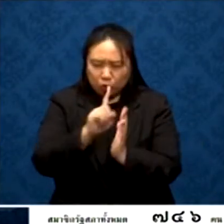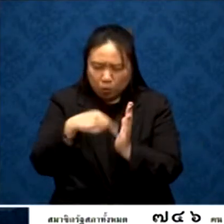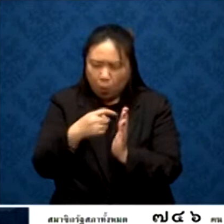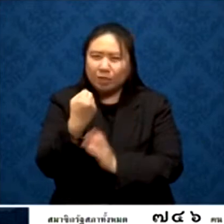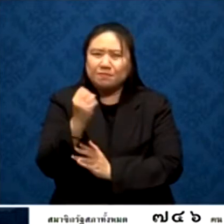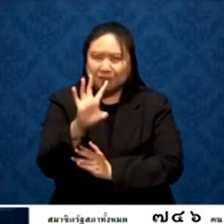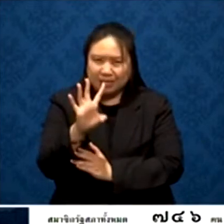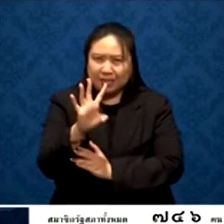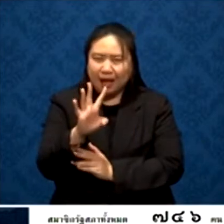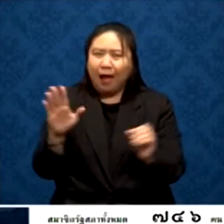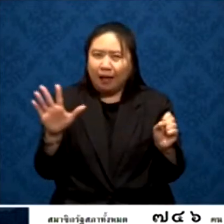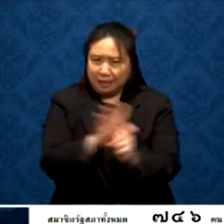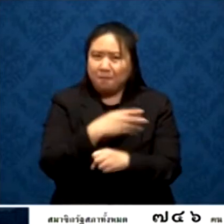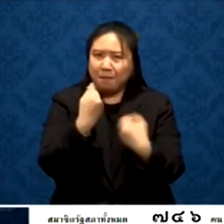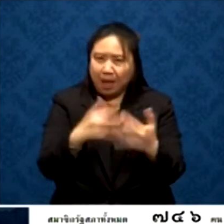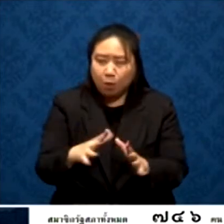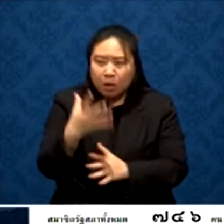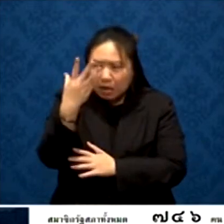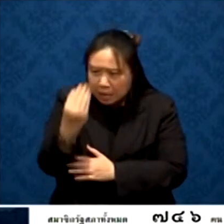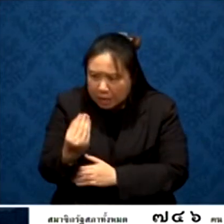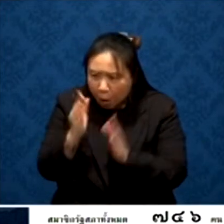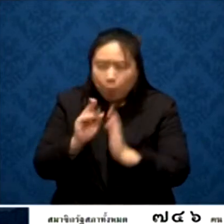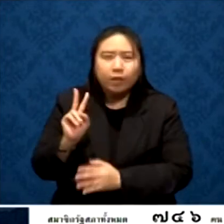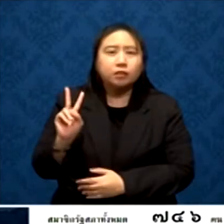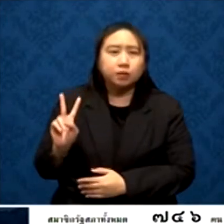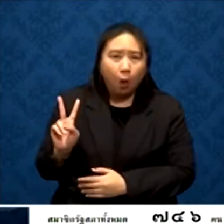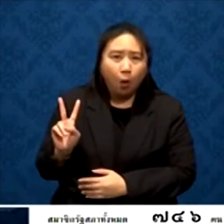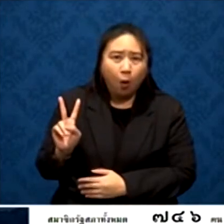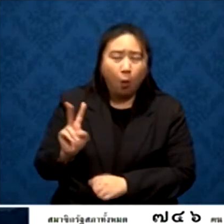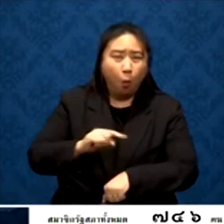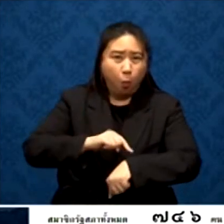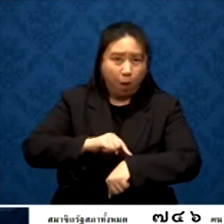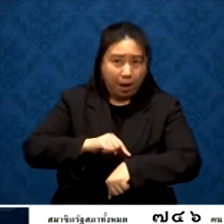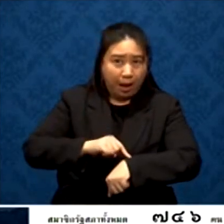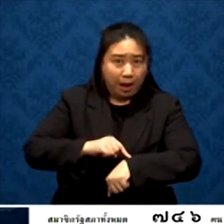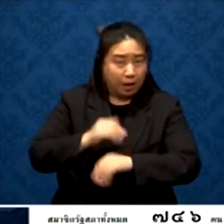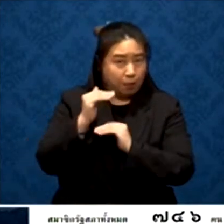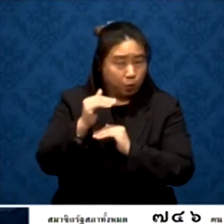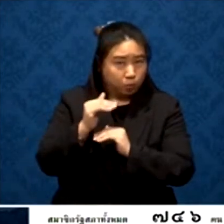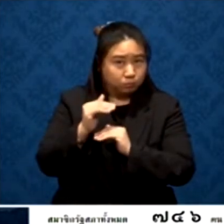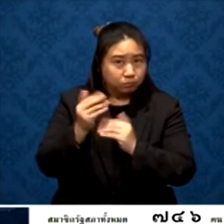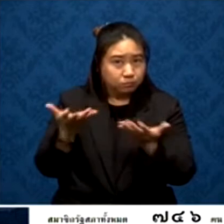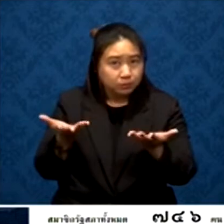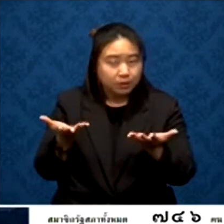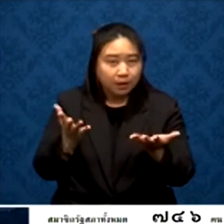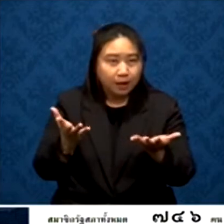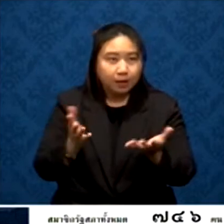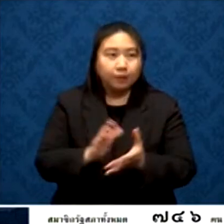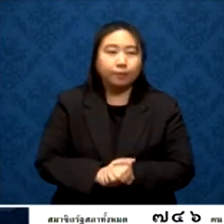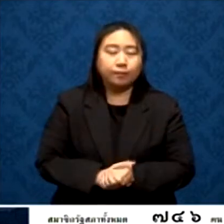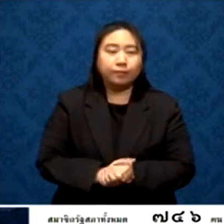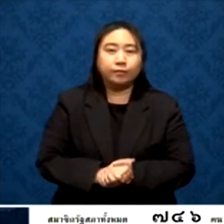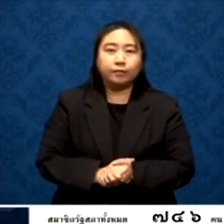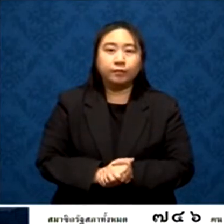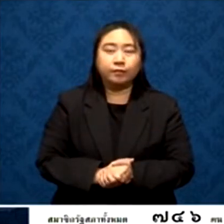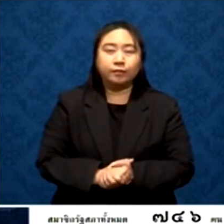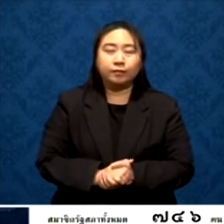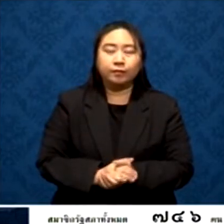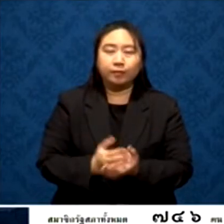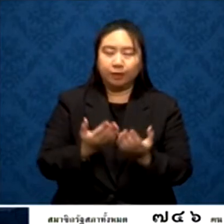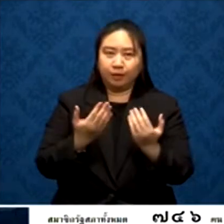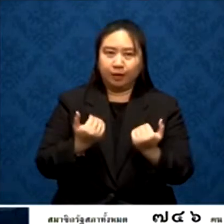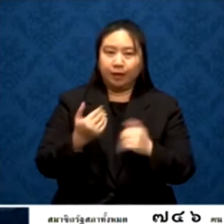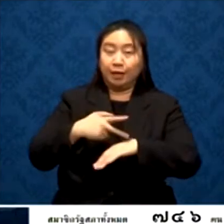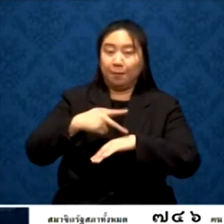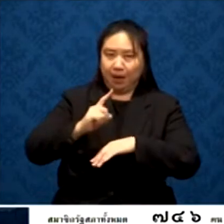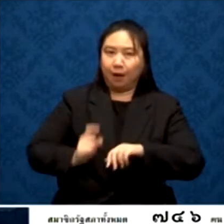หลือผู้อภิปรายอีก2ท่านจะคุยเวลากันก่อนไหมครับท่านประธาน ท่านประธานครับ นาฬิกา ขอประท้วงผู้กำลังประท้วงตอนนี้ครับตามข้อข้อที่